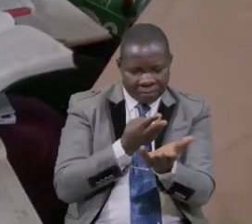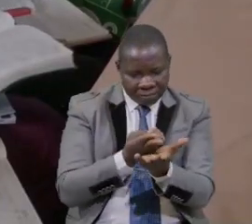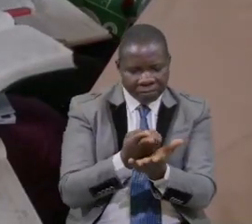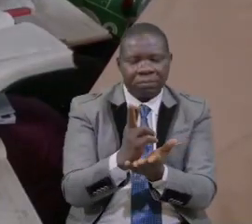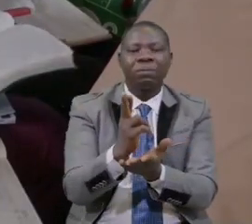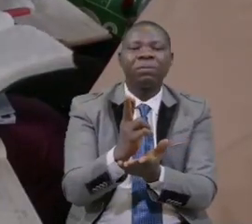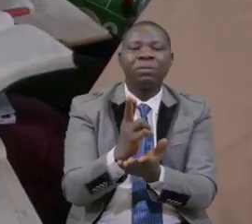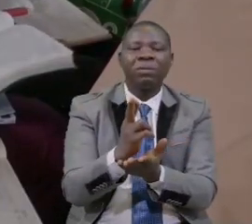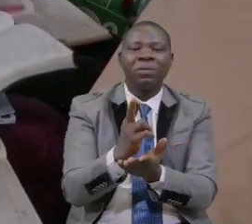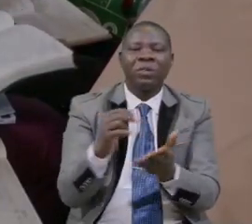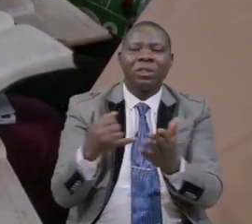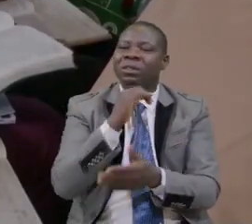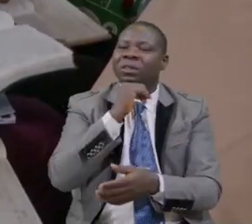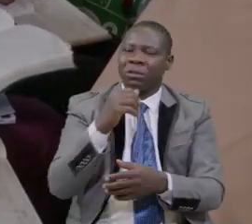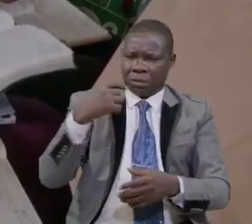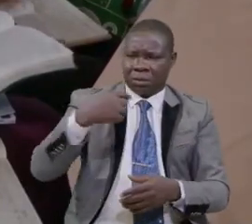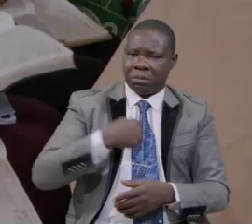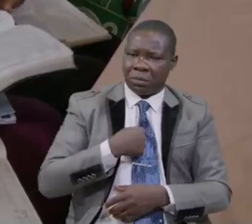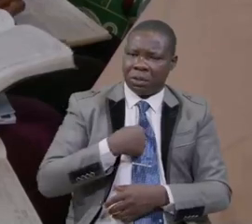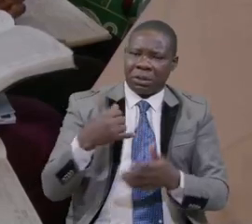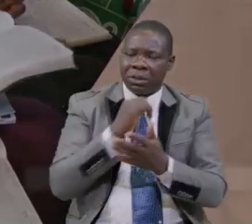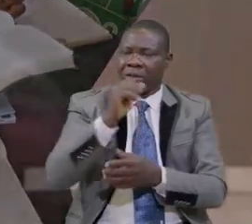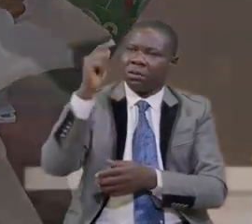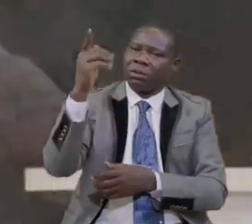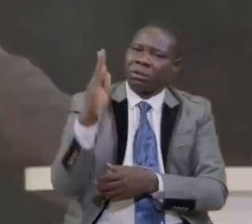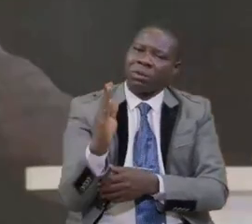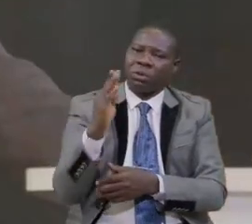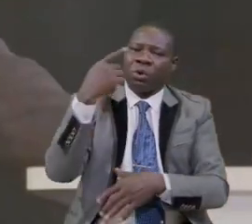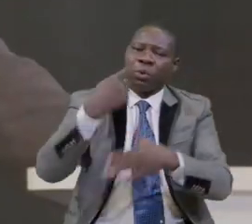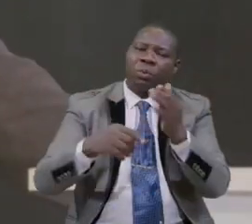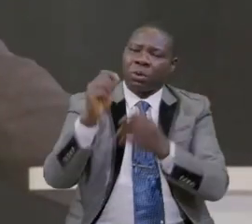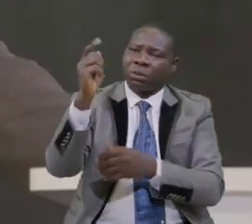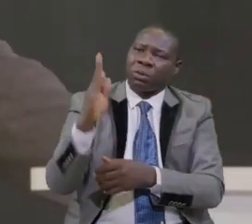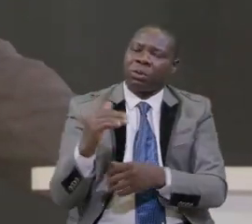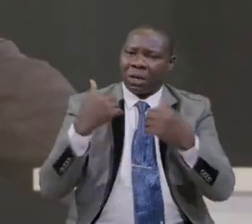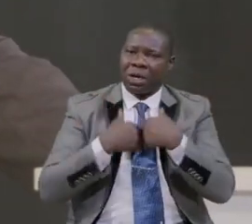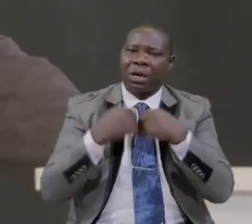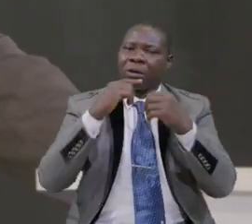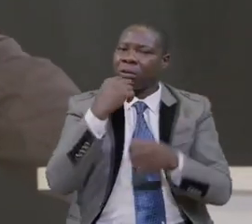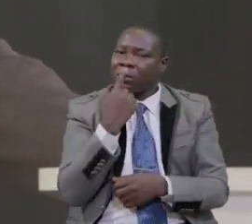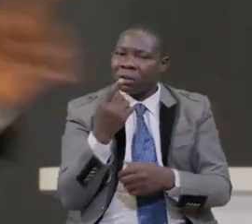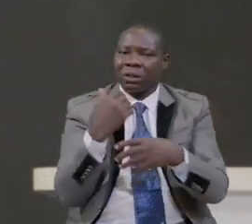Ce n'est pas moi, c'est Dieu. Ce que Dieu a dit a de sens.